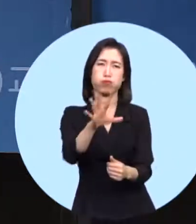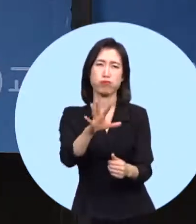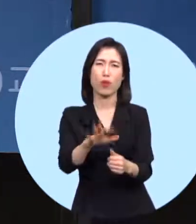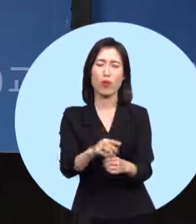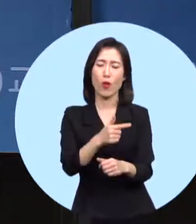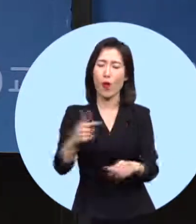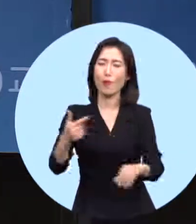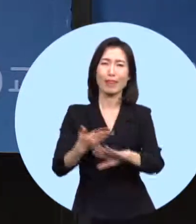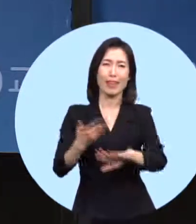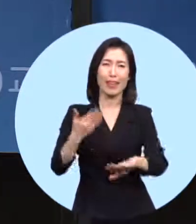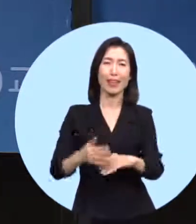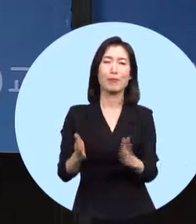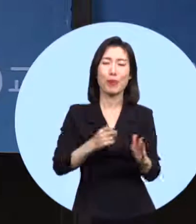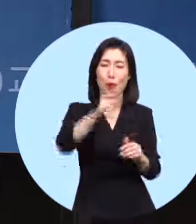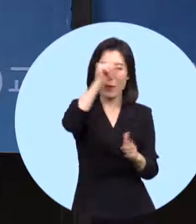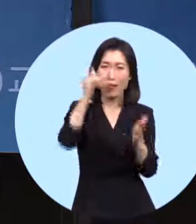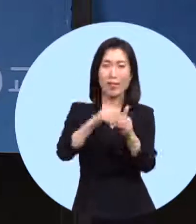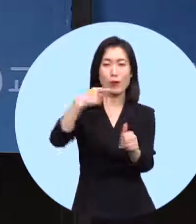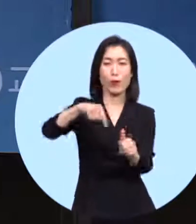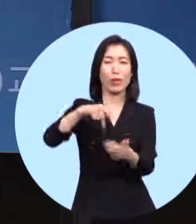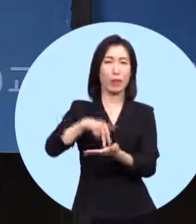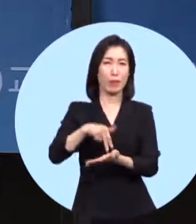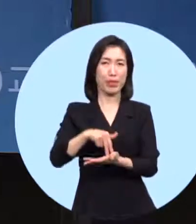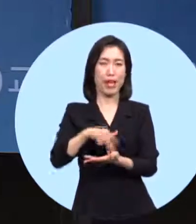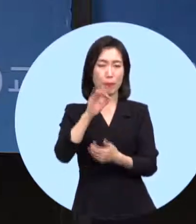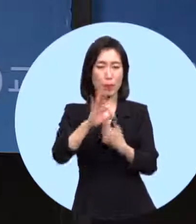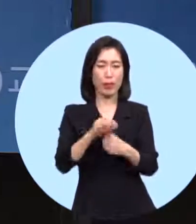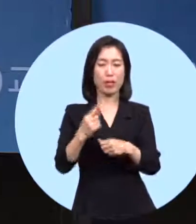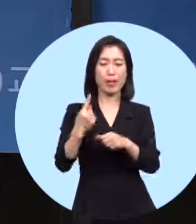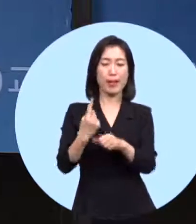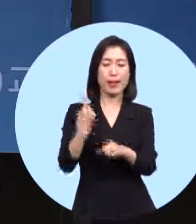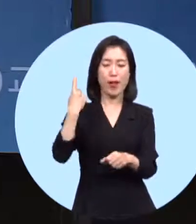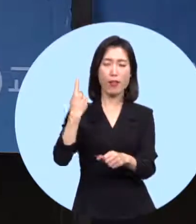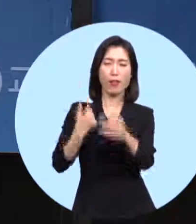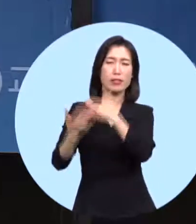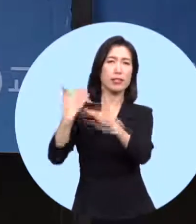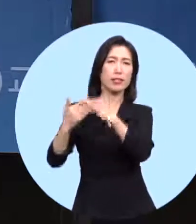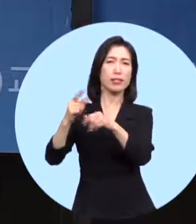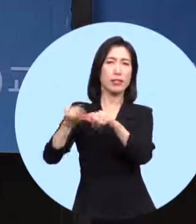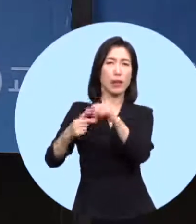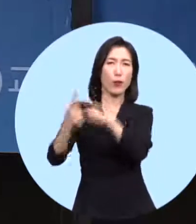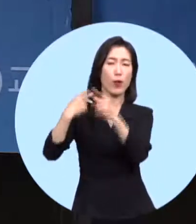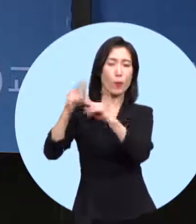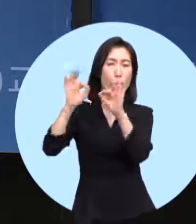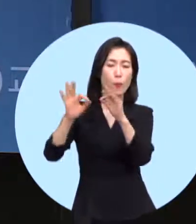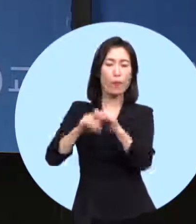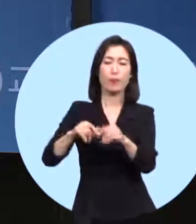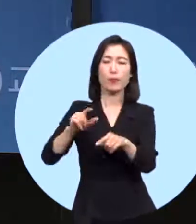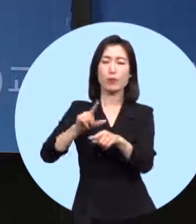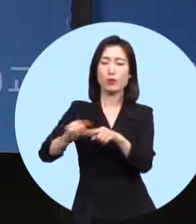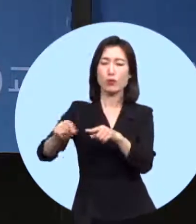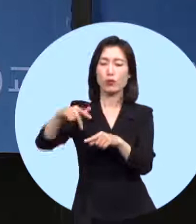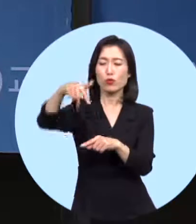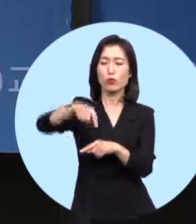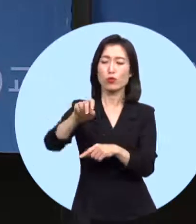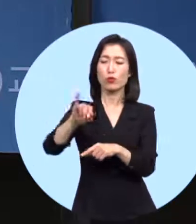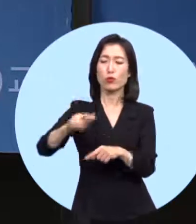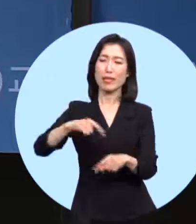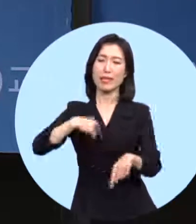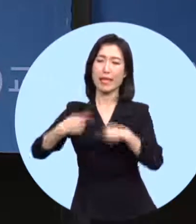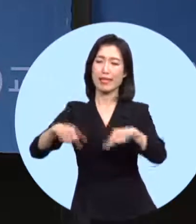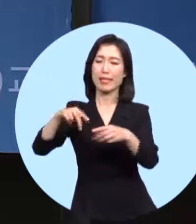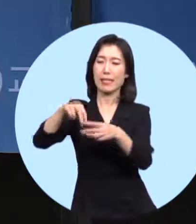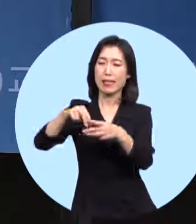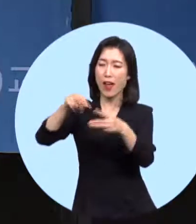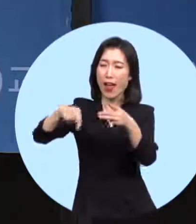됐죠. 또 평생교육의 관점에서 본다면은 예를 들어 1년 전으로 본다면은 예를 들어서 주민자치센터에서 개설되어 있는